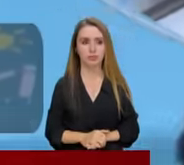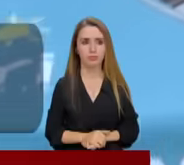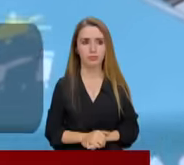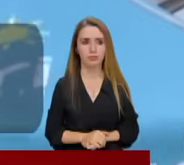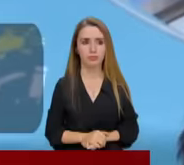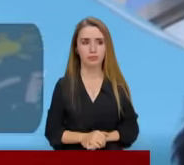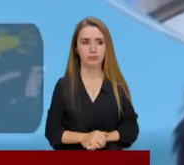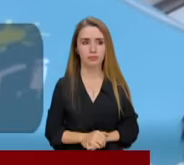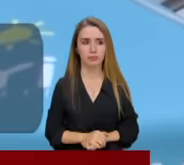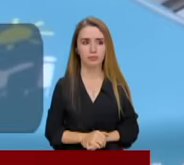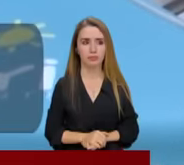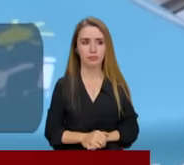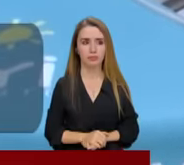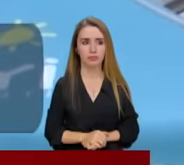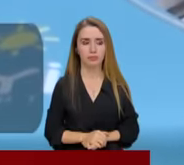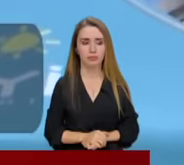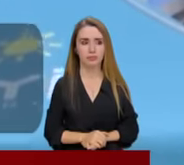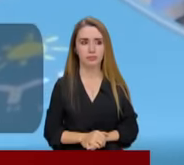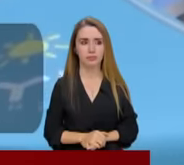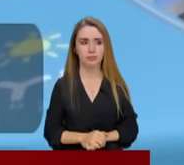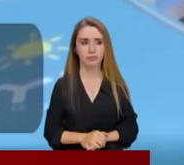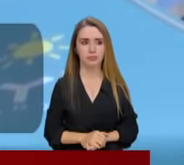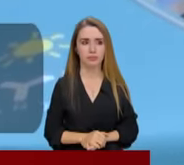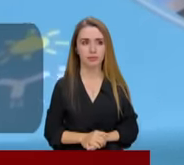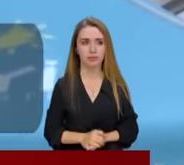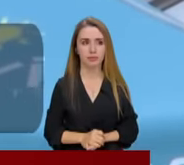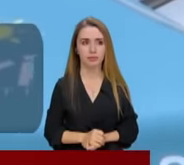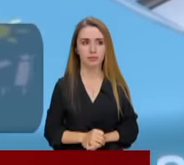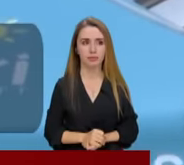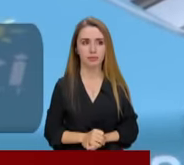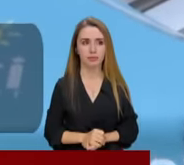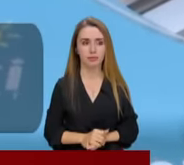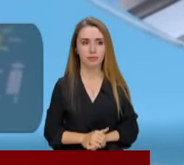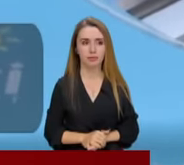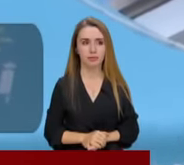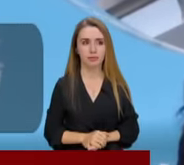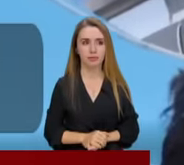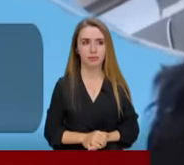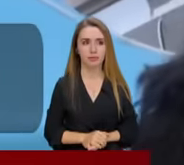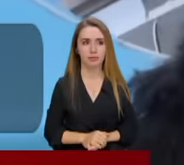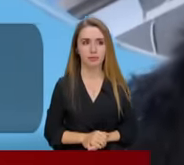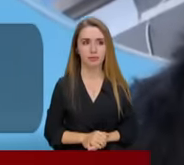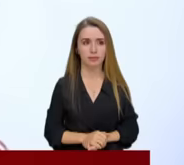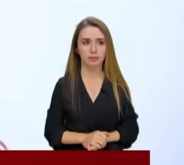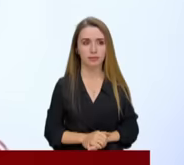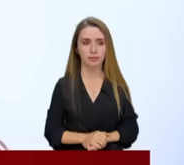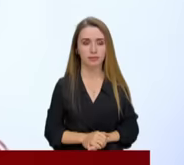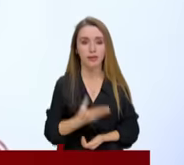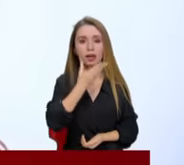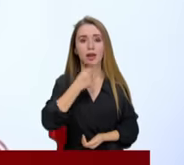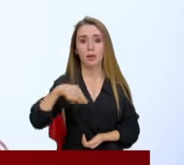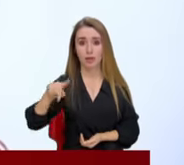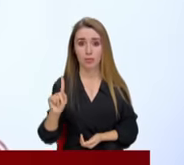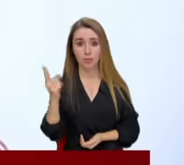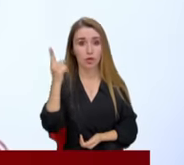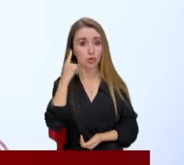vereceksin. Yandaşlarınızın vergilerini silerken para var. Emekliye gelir demiyor. Emekliye müjdeyi